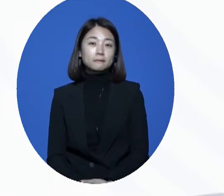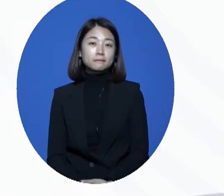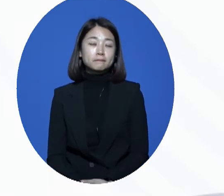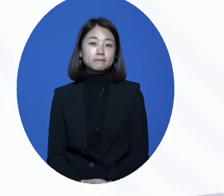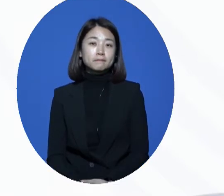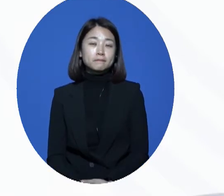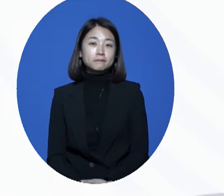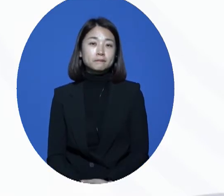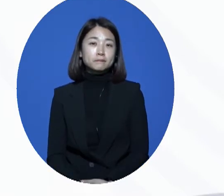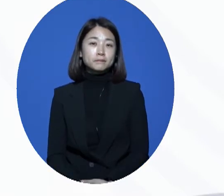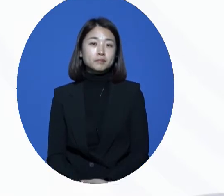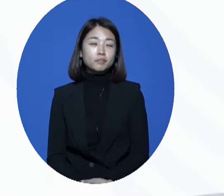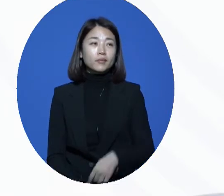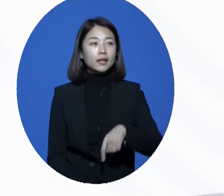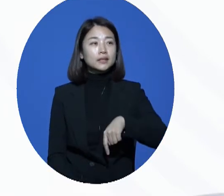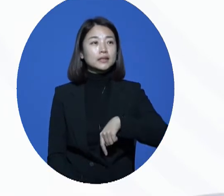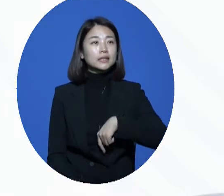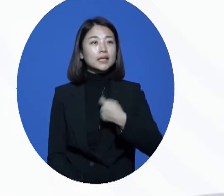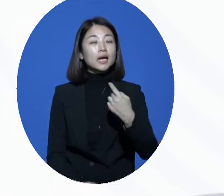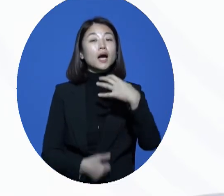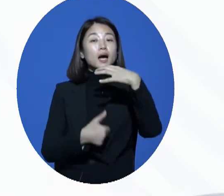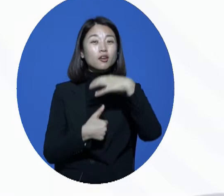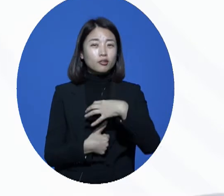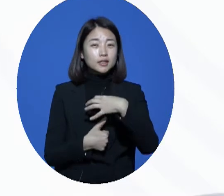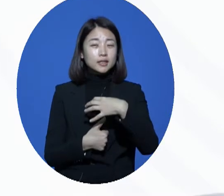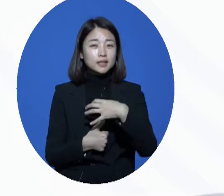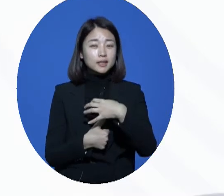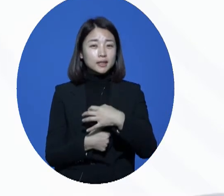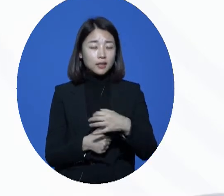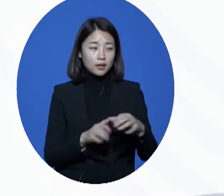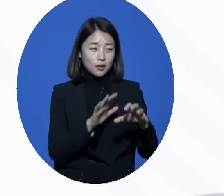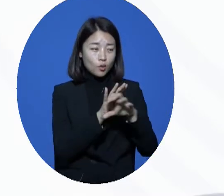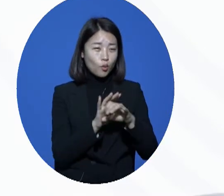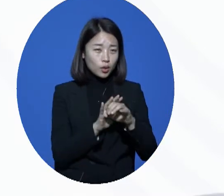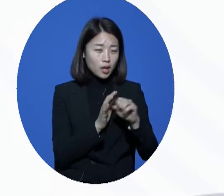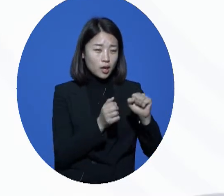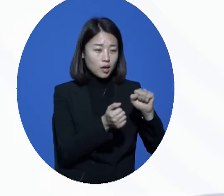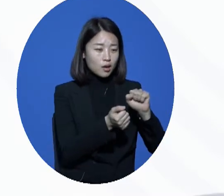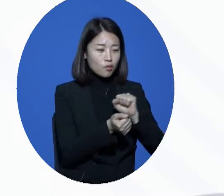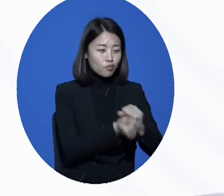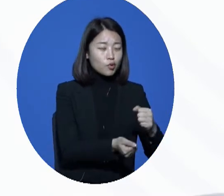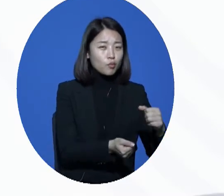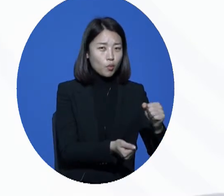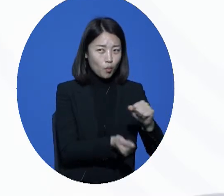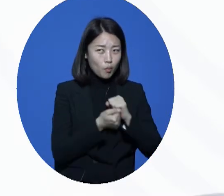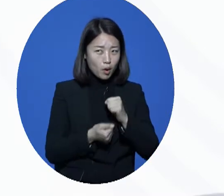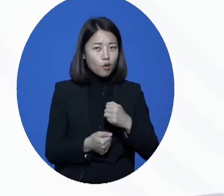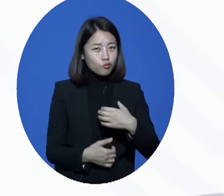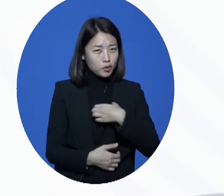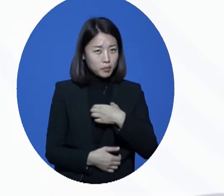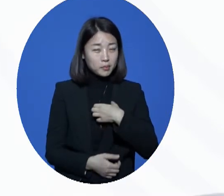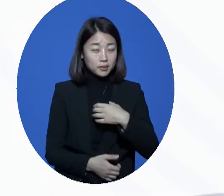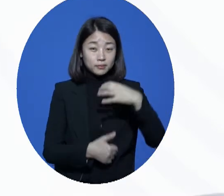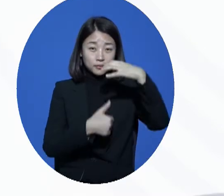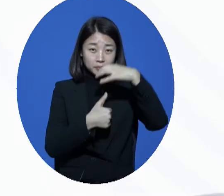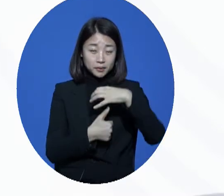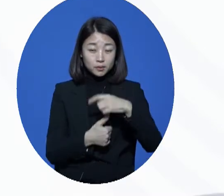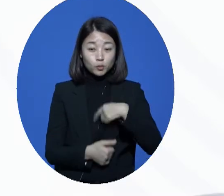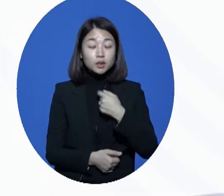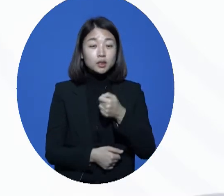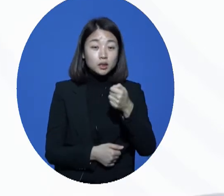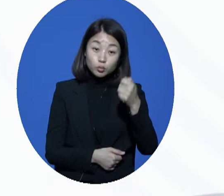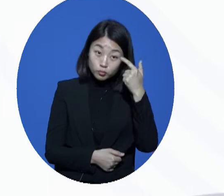이것은 자가격리가 되었었던 대구의 한 장애인 활동가를 인터뷰한